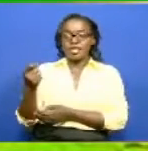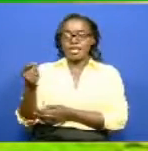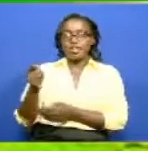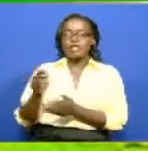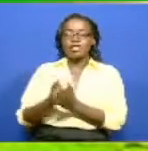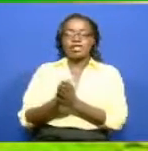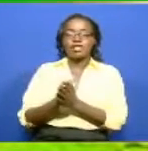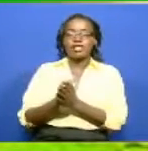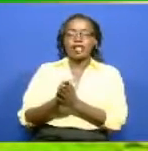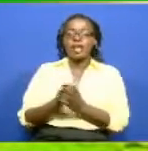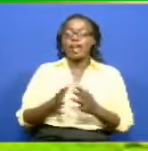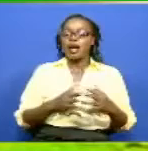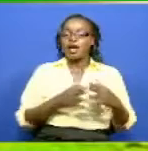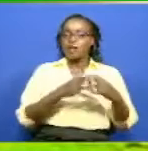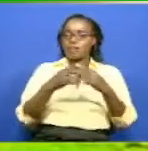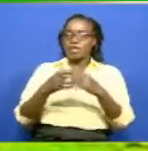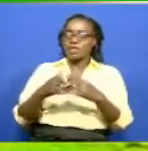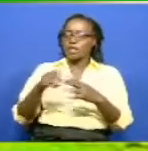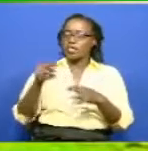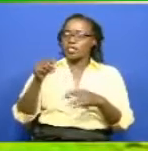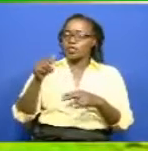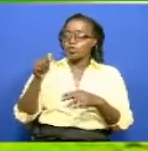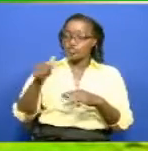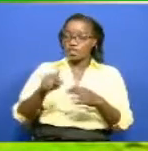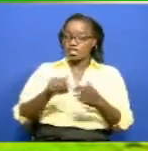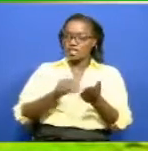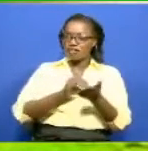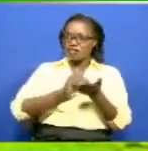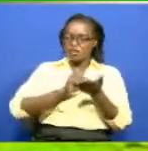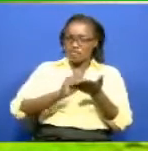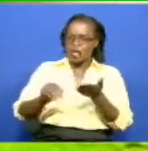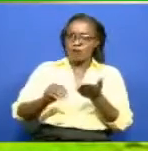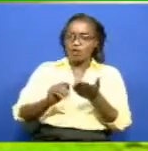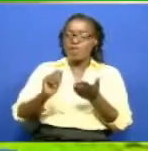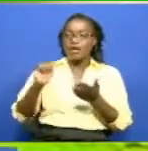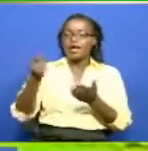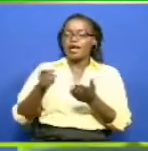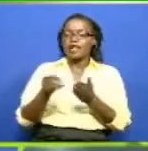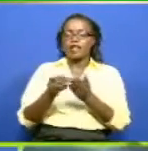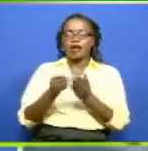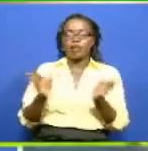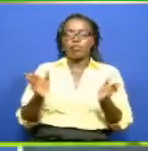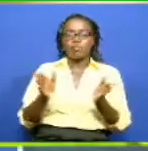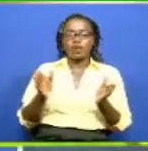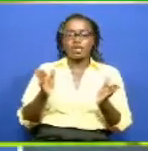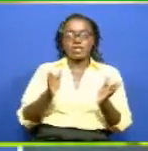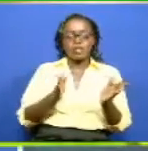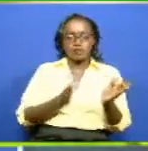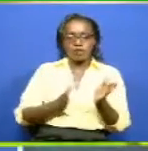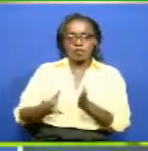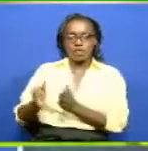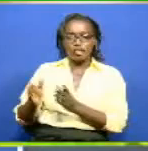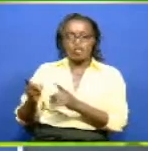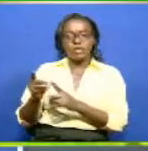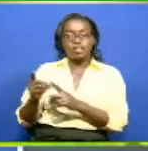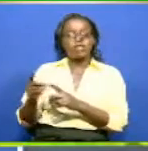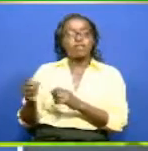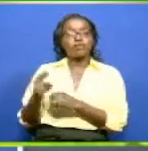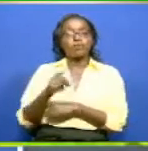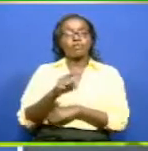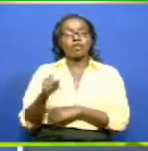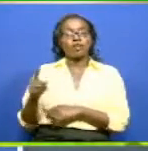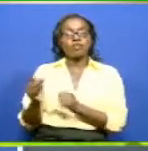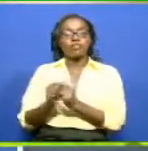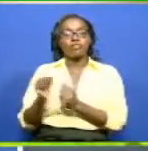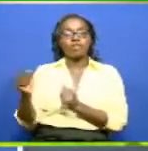Ulaya leo wametangaza kufutiliwa mbali kwa mashindano ya Kenya Open yaliyoratibiwa kuandaliwa tarehe 12 hadi